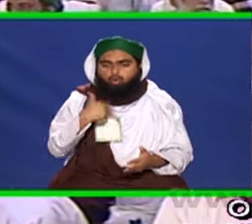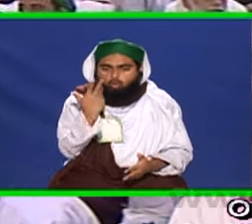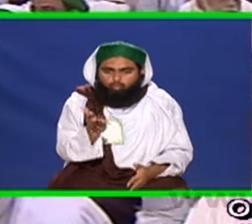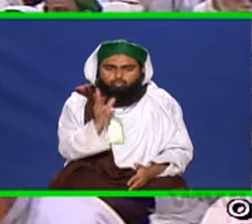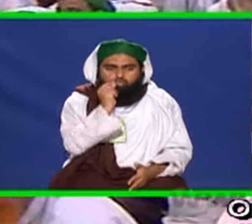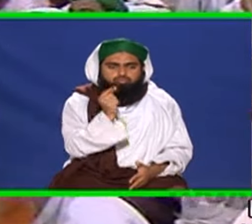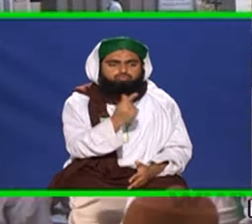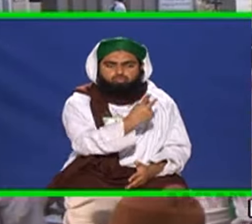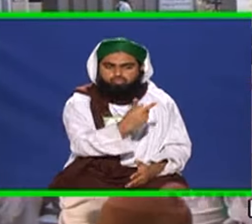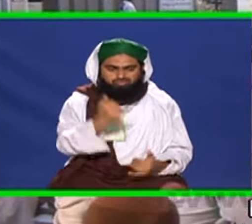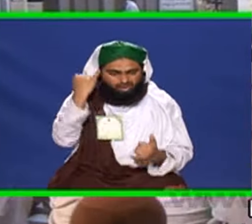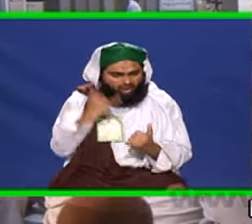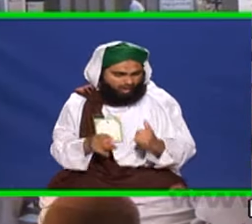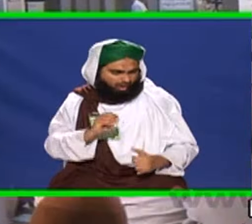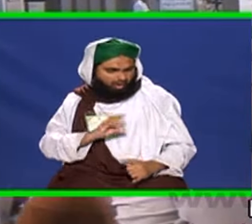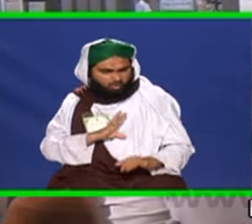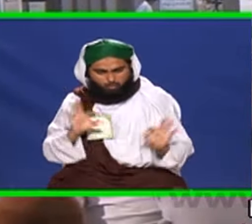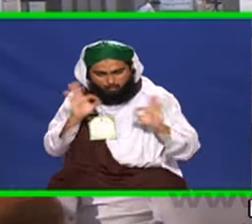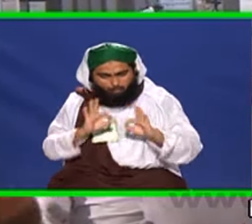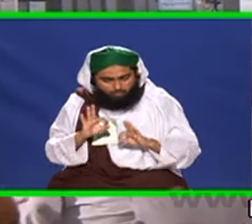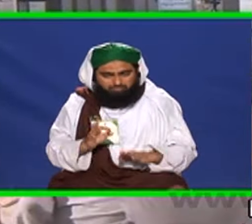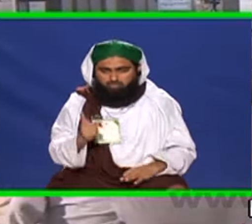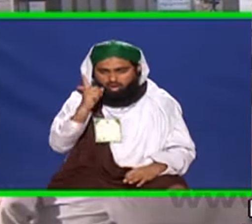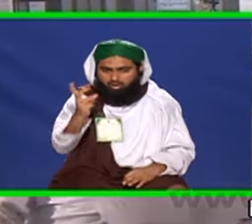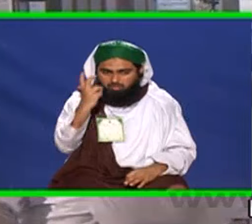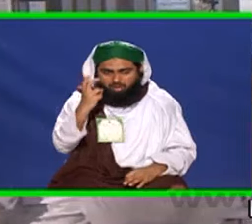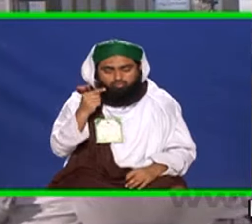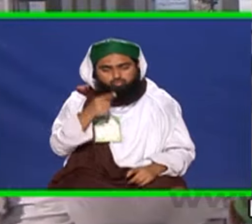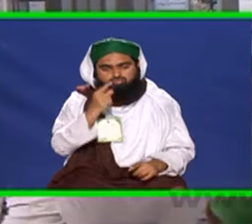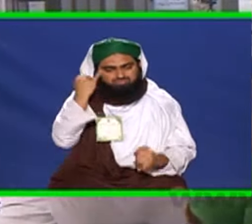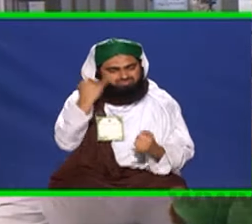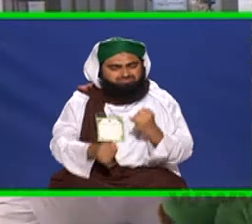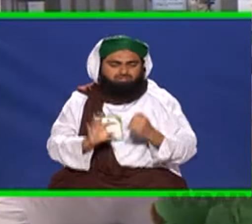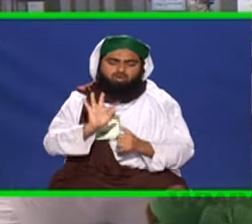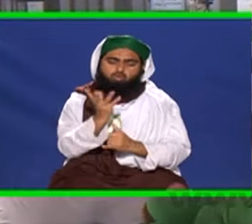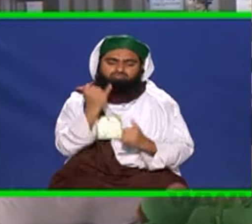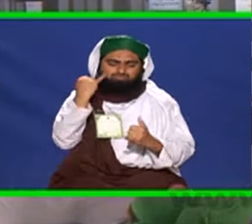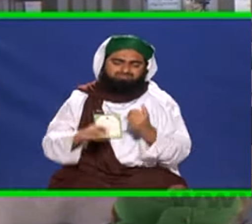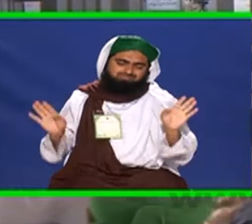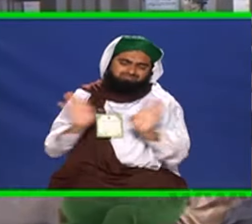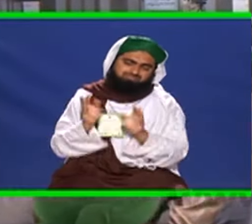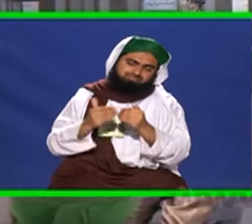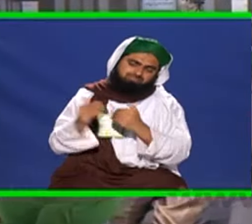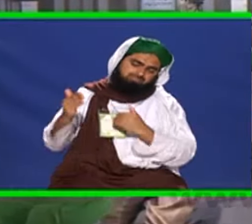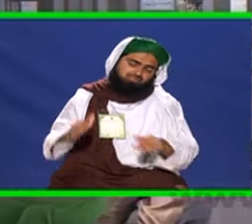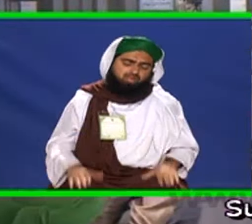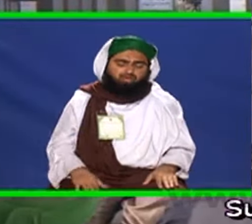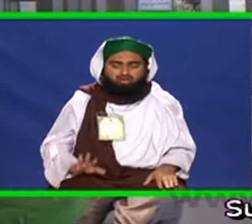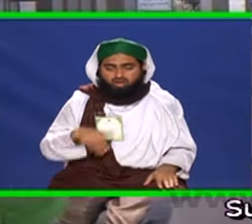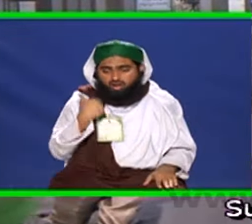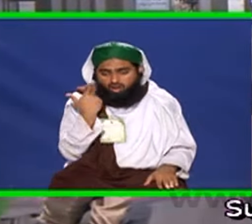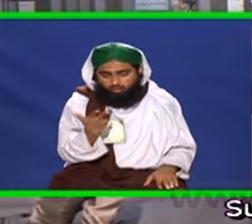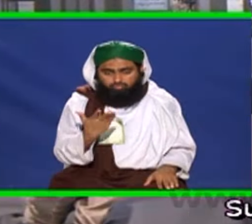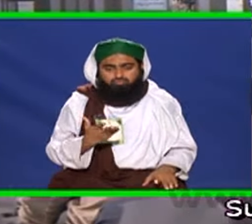سکتا. تو اللہ تعالیٰ اپنی بارگاہ میں اچھا ہے اور دنیا کی بھی رسوائی سے بچے. کہ اگر